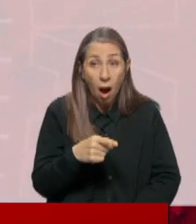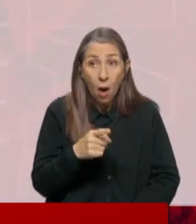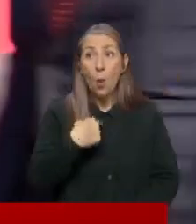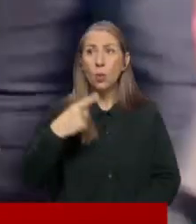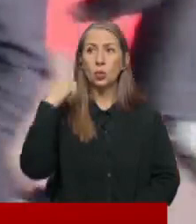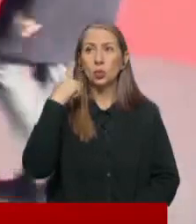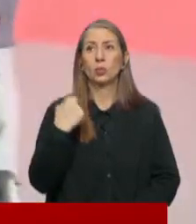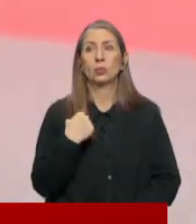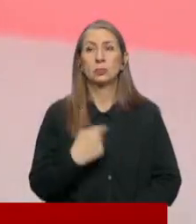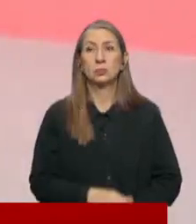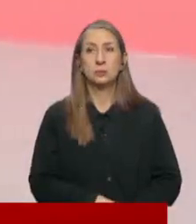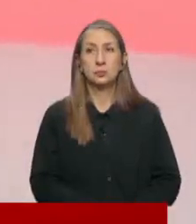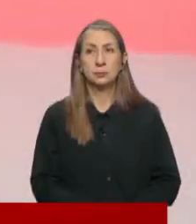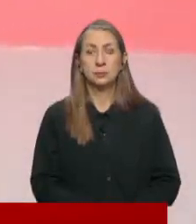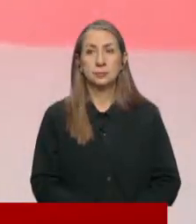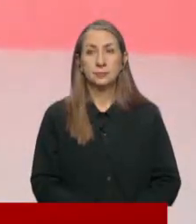Orada duydum.